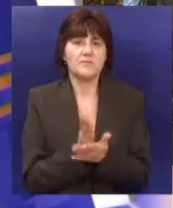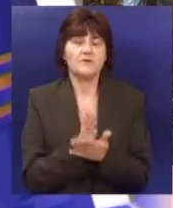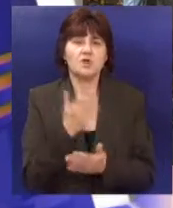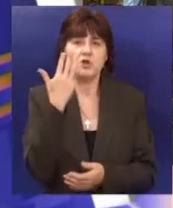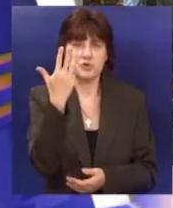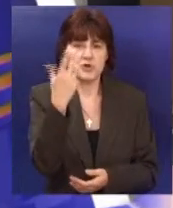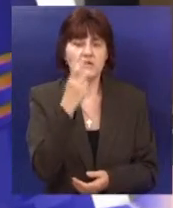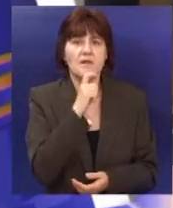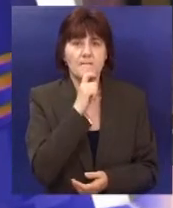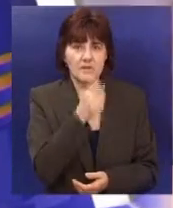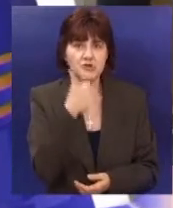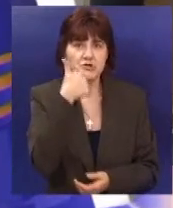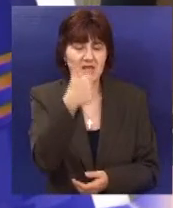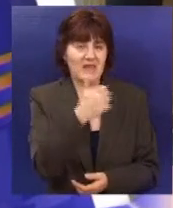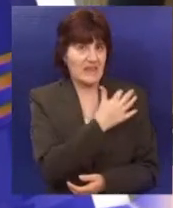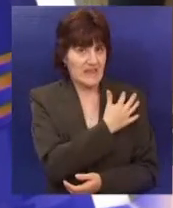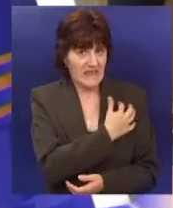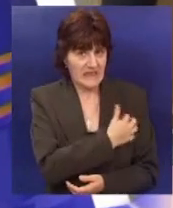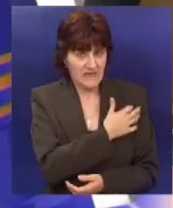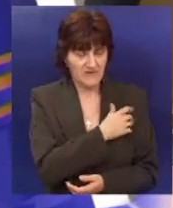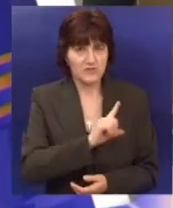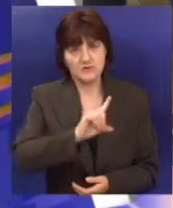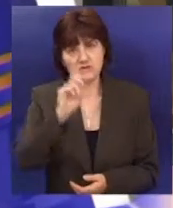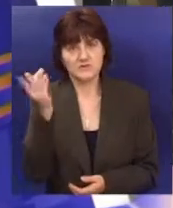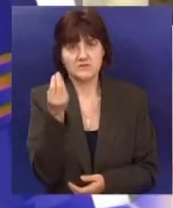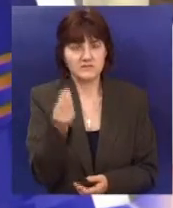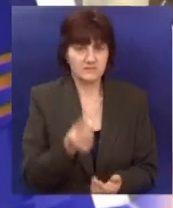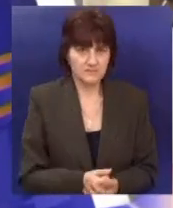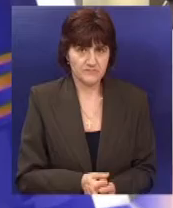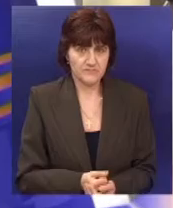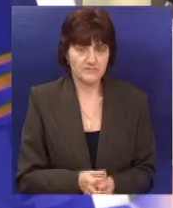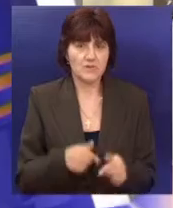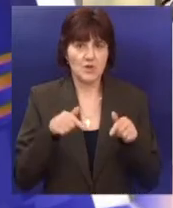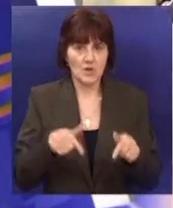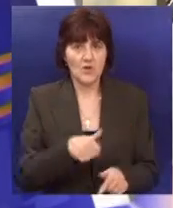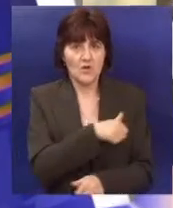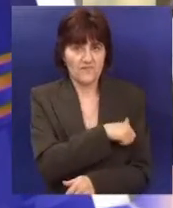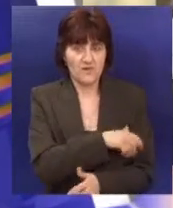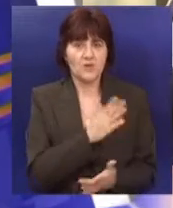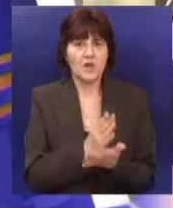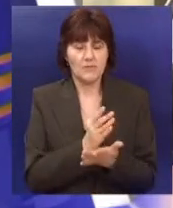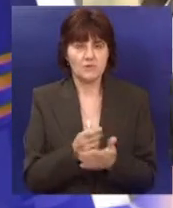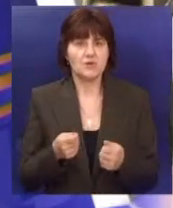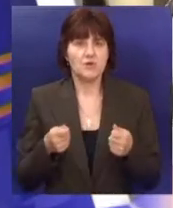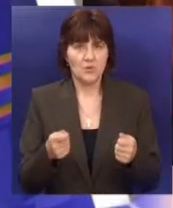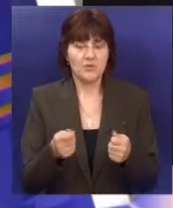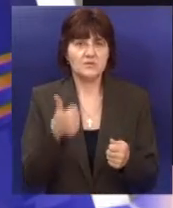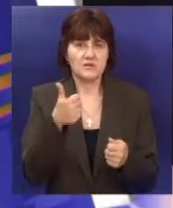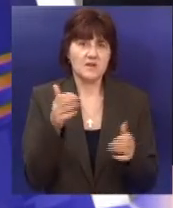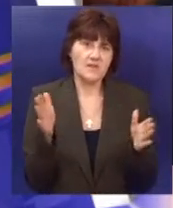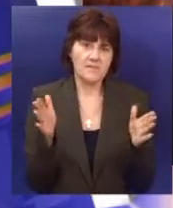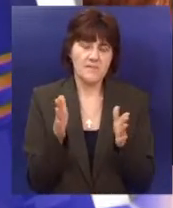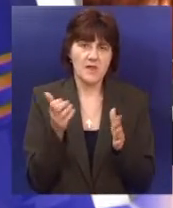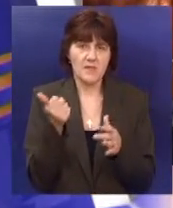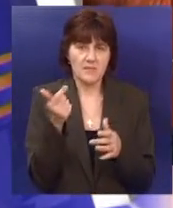biti na mađarskom, dok će jedno odeljenje biti na hrvatskom nastavnom jeziku. Ove godine, za razliku od prošle, bit će upisan jedan